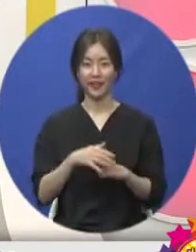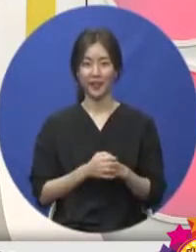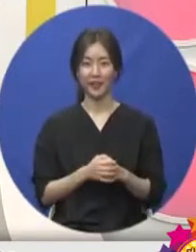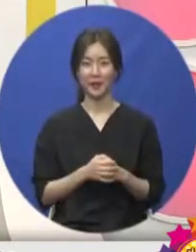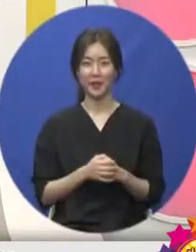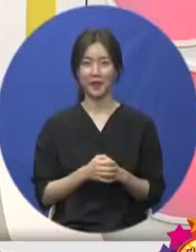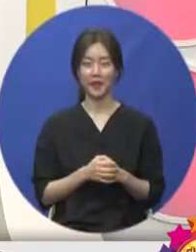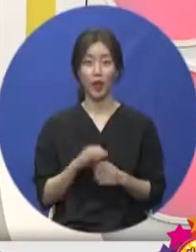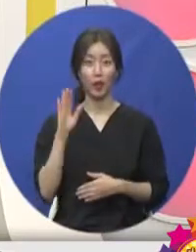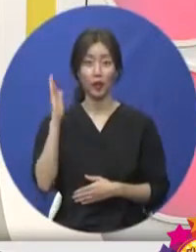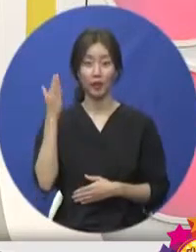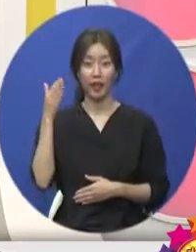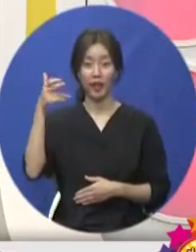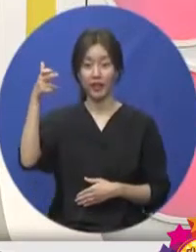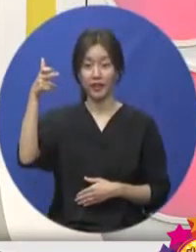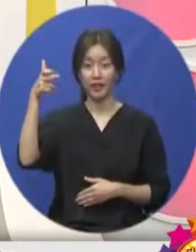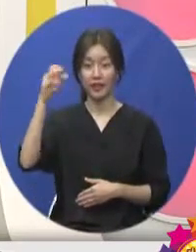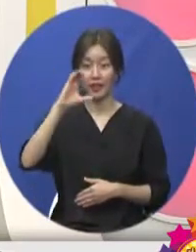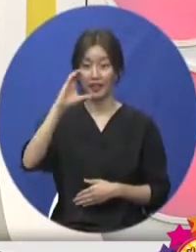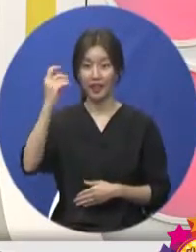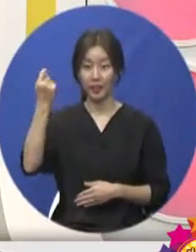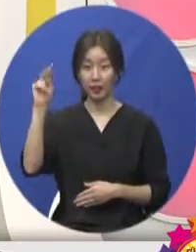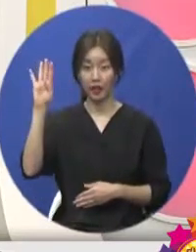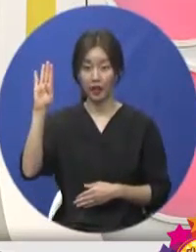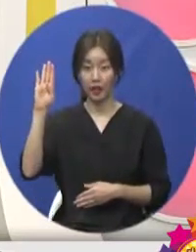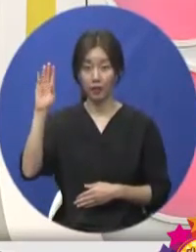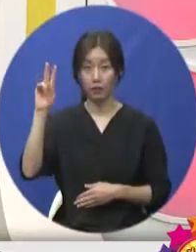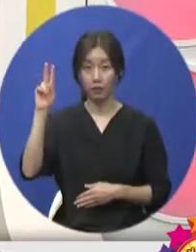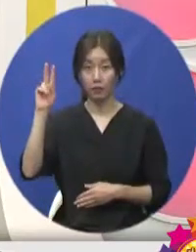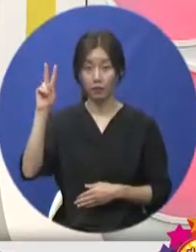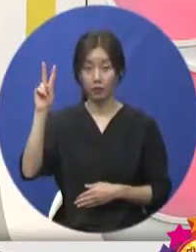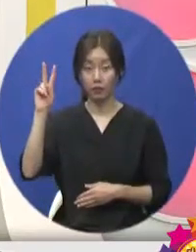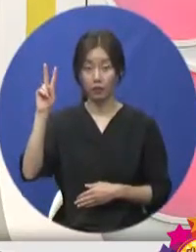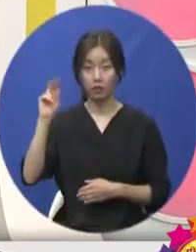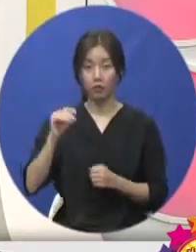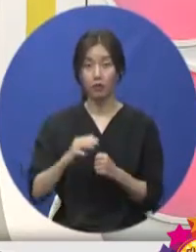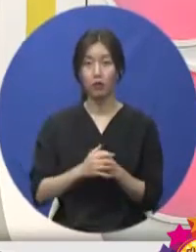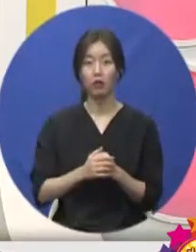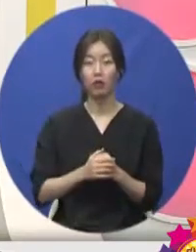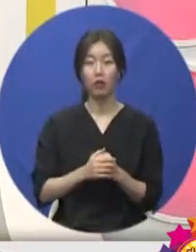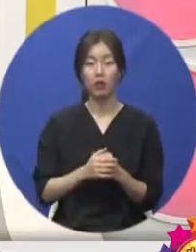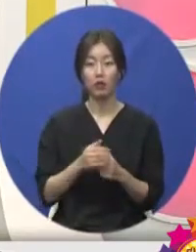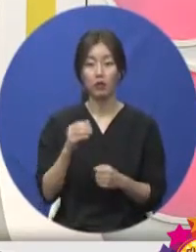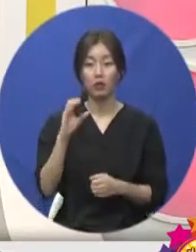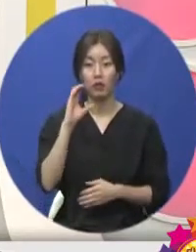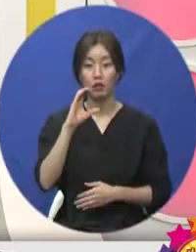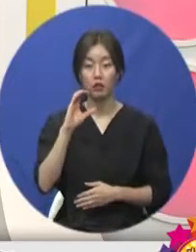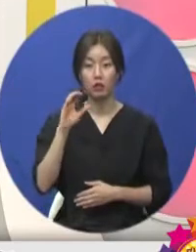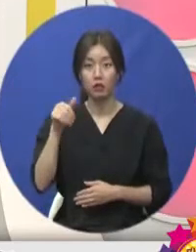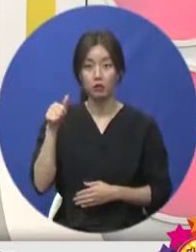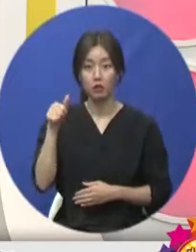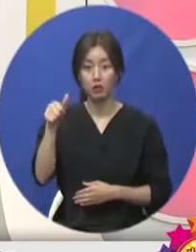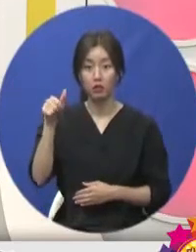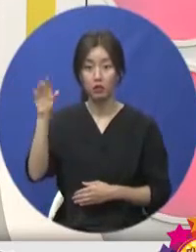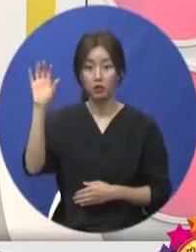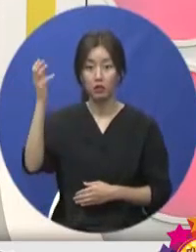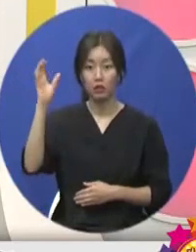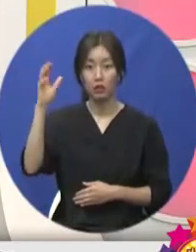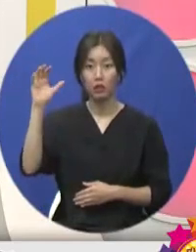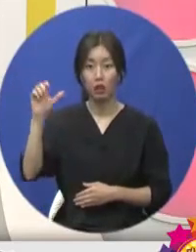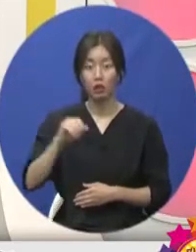거? 요즘에 새콤이죠, 새콤. 네, 새콤. 새콤을 가지고 취직한 왕비가 있어. 그건 또